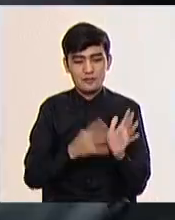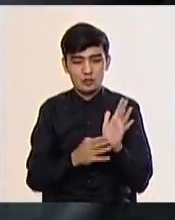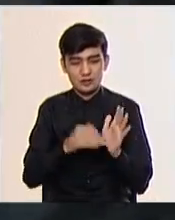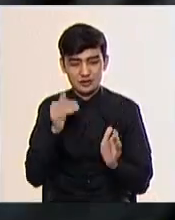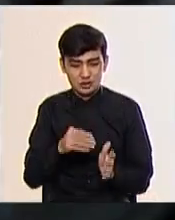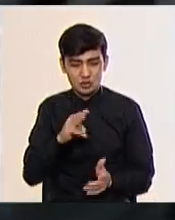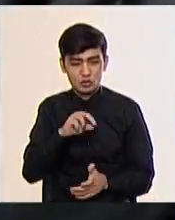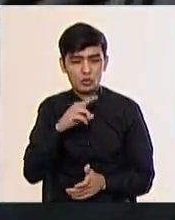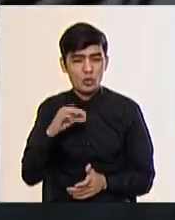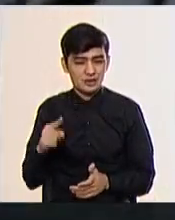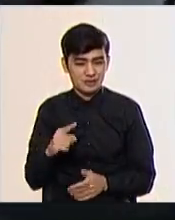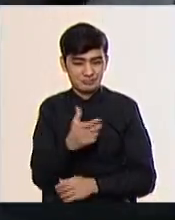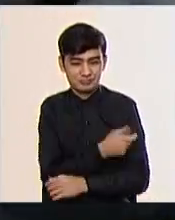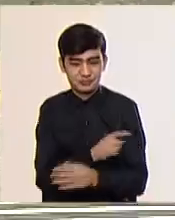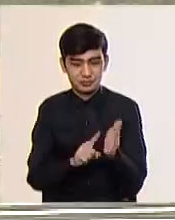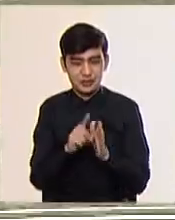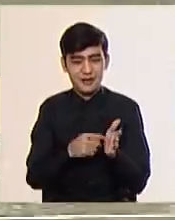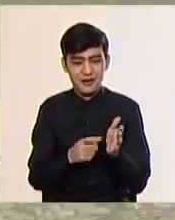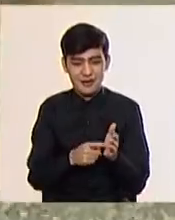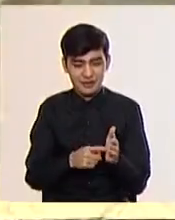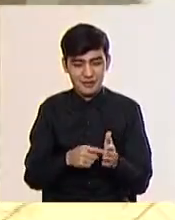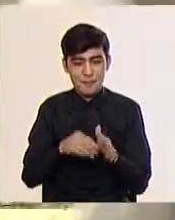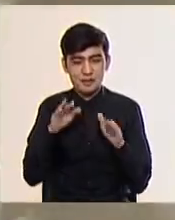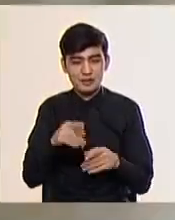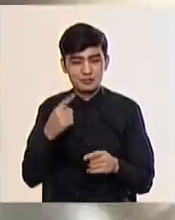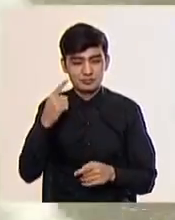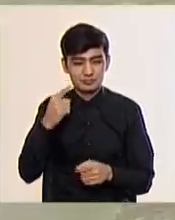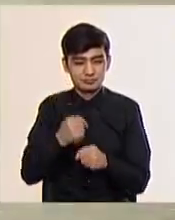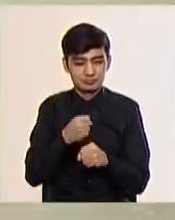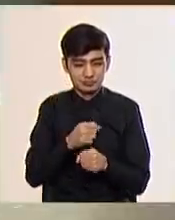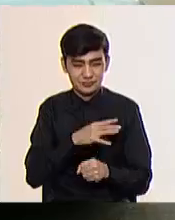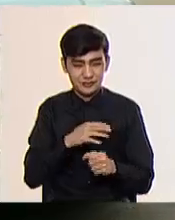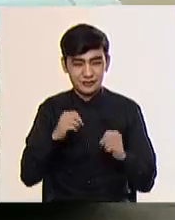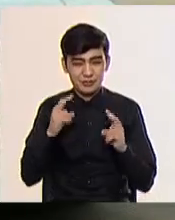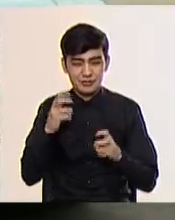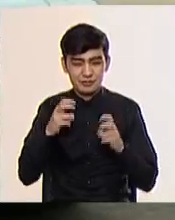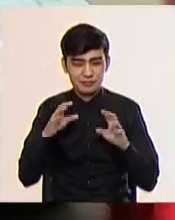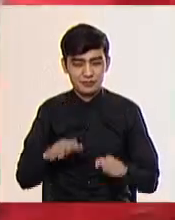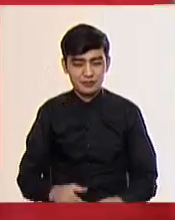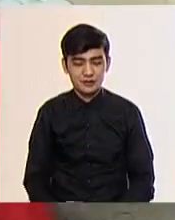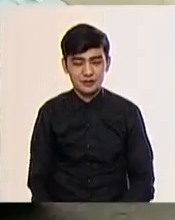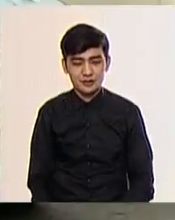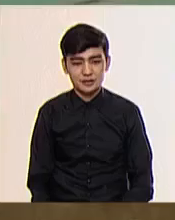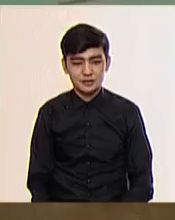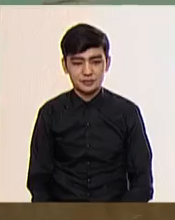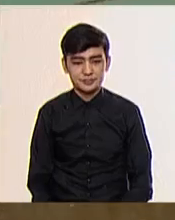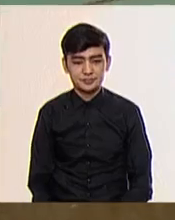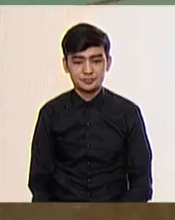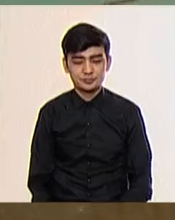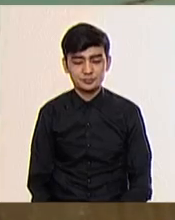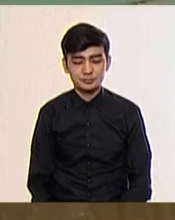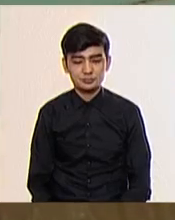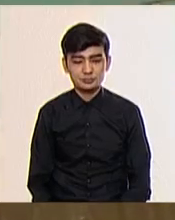вакцины «Спутник Ви» производства Карагандинского фармацевтического комплекса. Ардак Камал, Думан